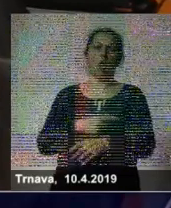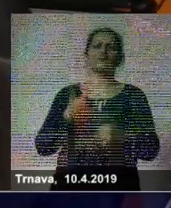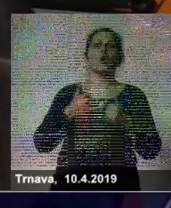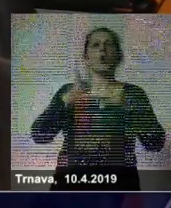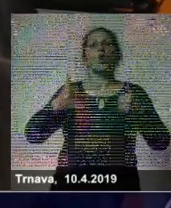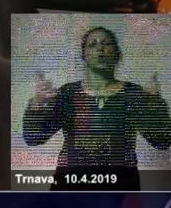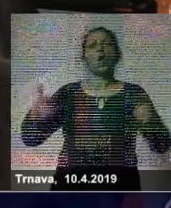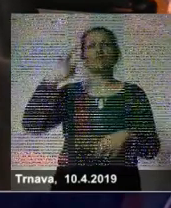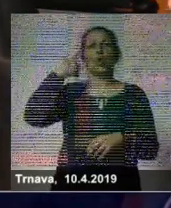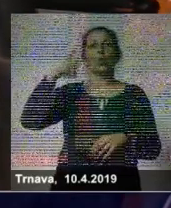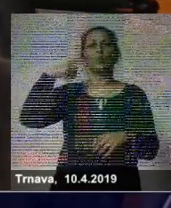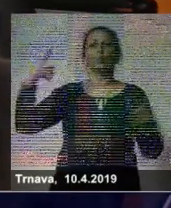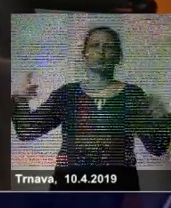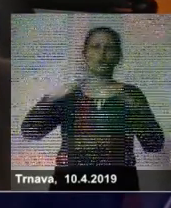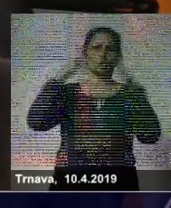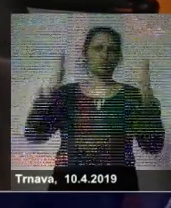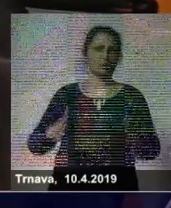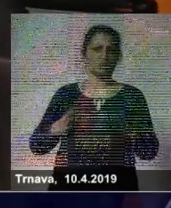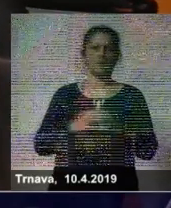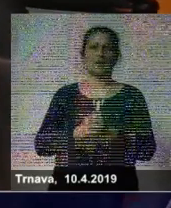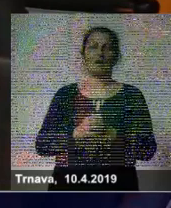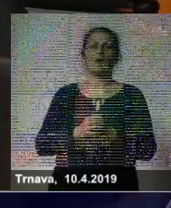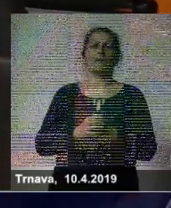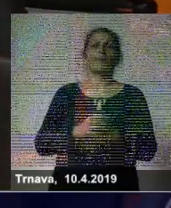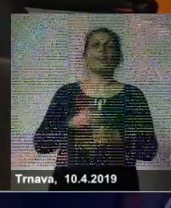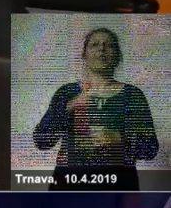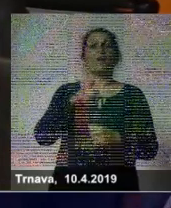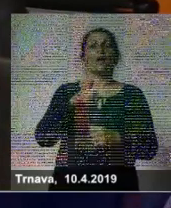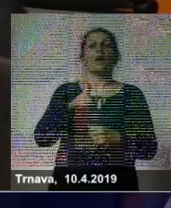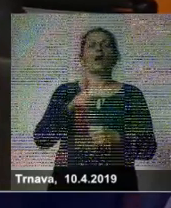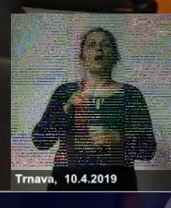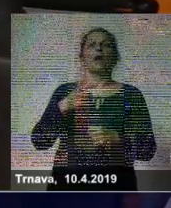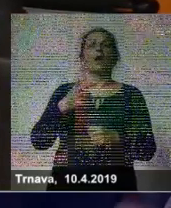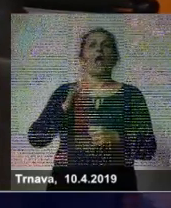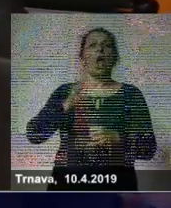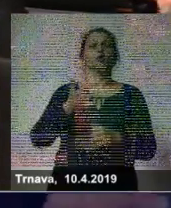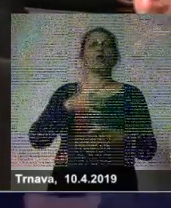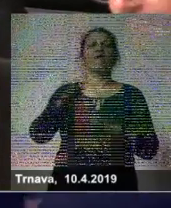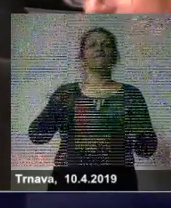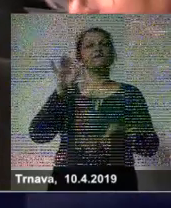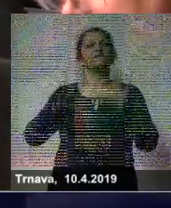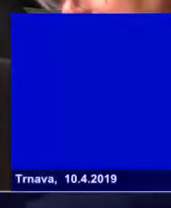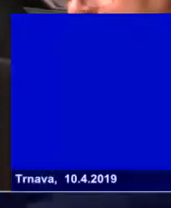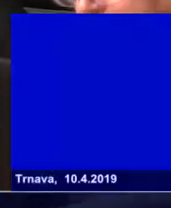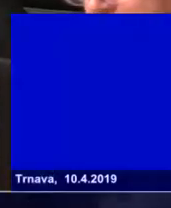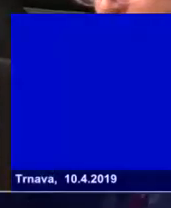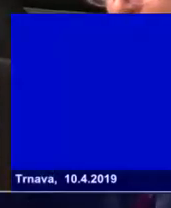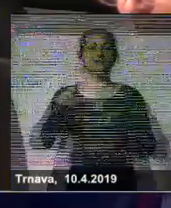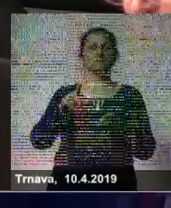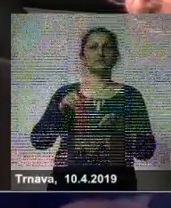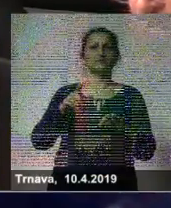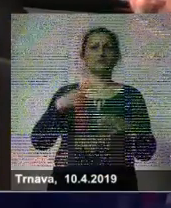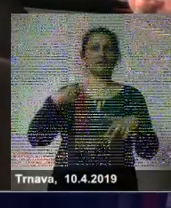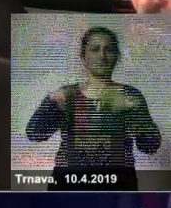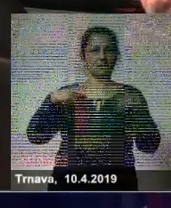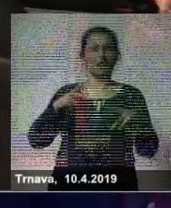jednotlivých kultúrnych inštitúcií. Tie, ktoré, kde nás ešte výberové konania čakajú a kde budú